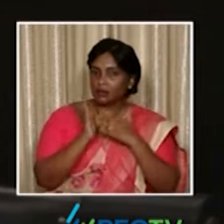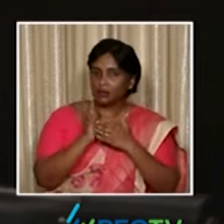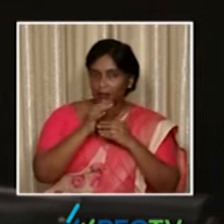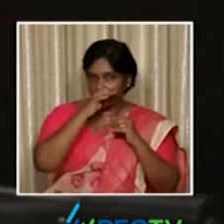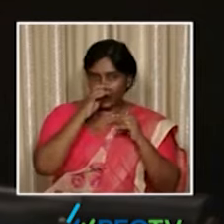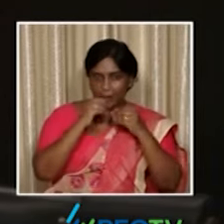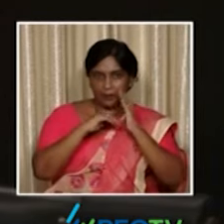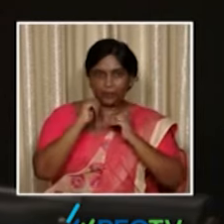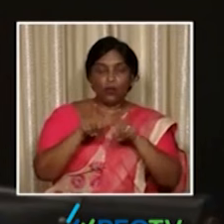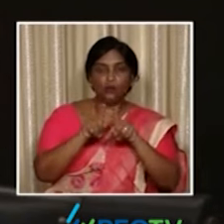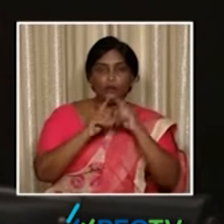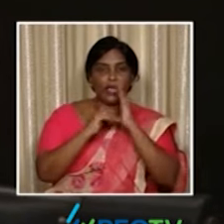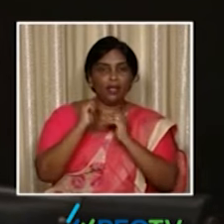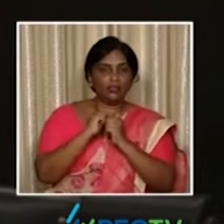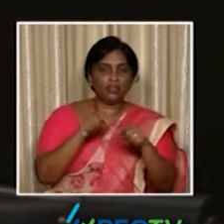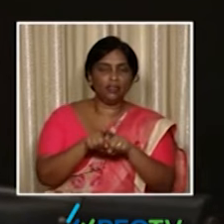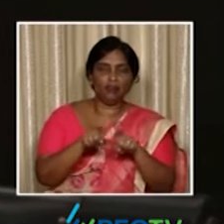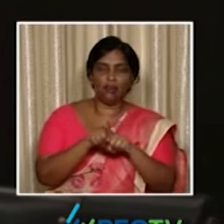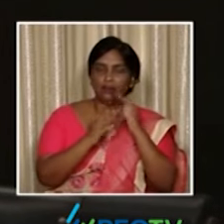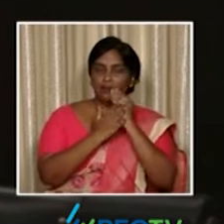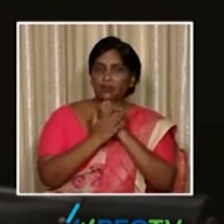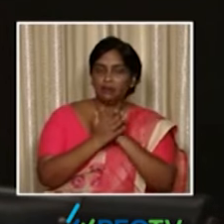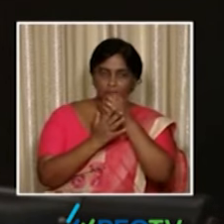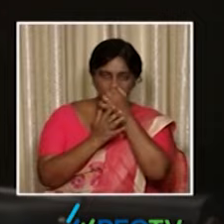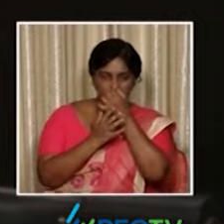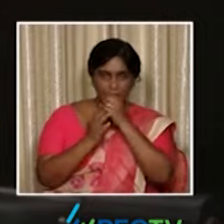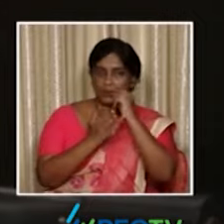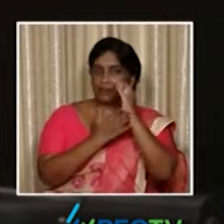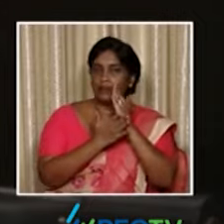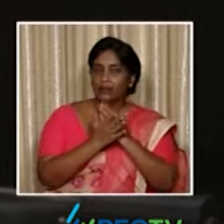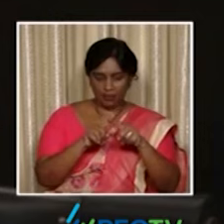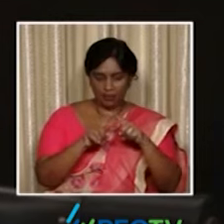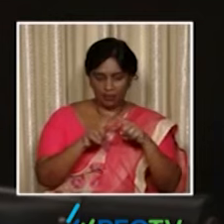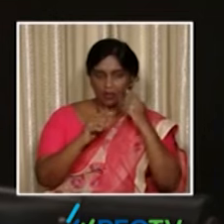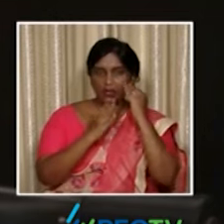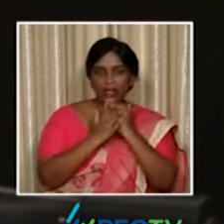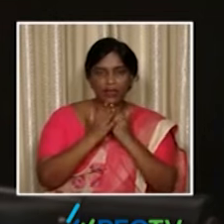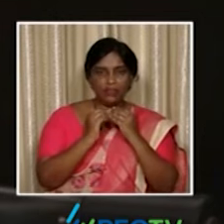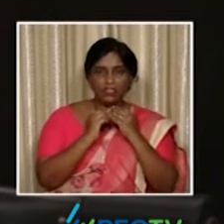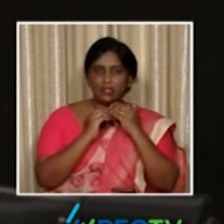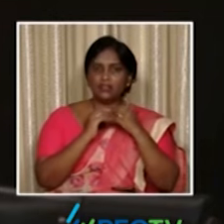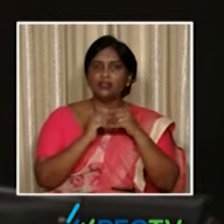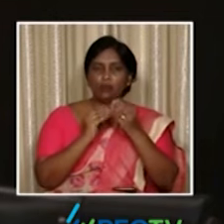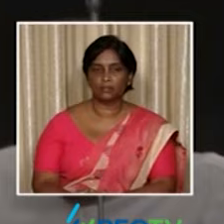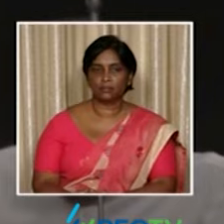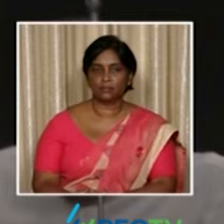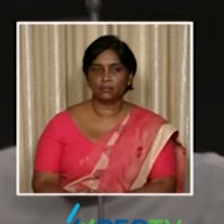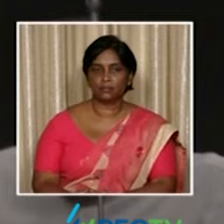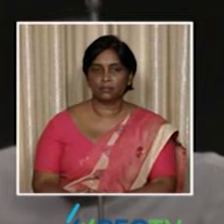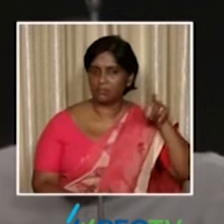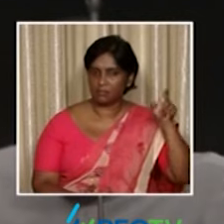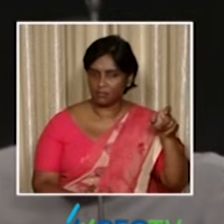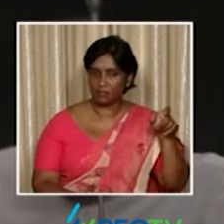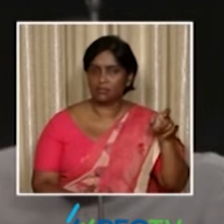කරනවා. අලුතෙන් පනත හදලා ක්‍රිකට් ආයතනය අලුත් ව්‍යවස්ථාපිත ආයතනයක් බවට පත් වෙනවා. පොඩ්ඩක් ඉවසන්න වැඩේ හරියටම කරලා දෙනවා.